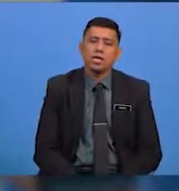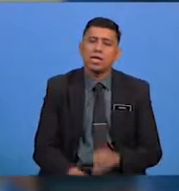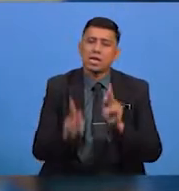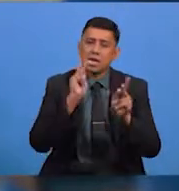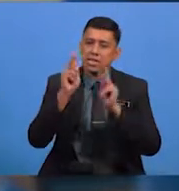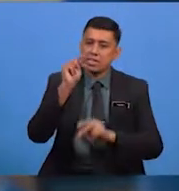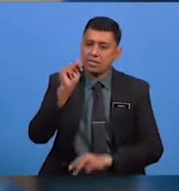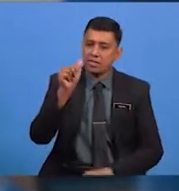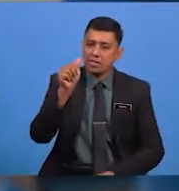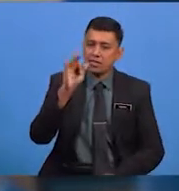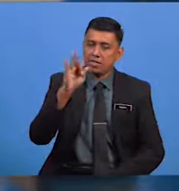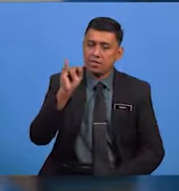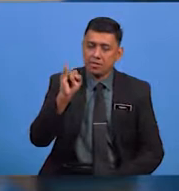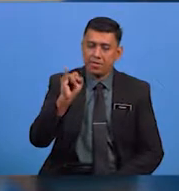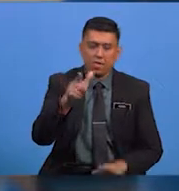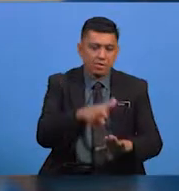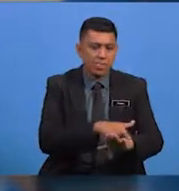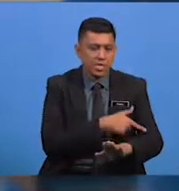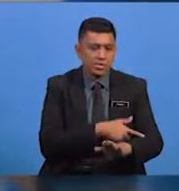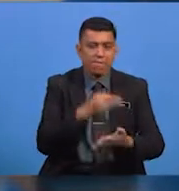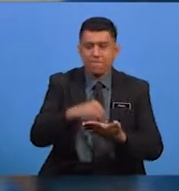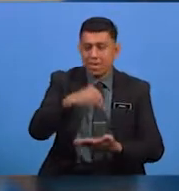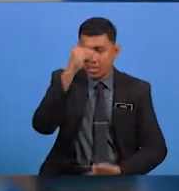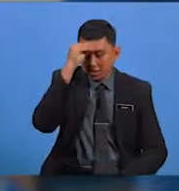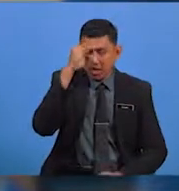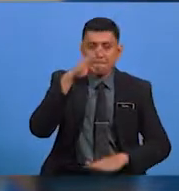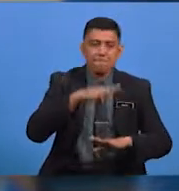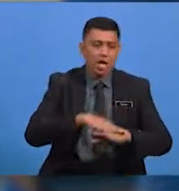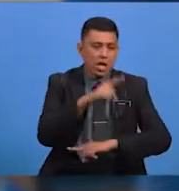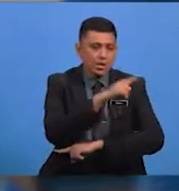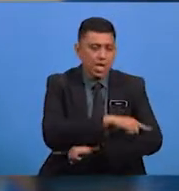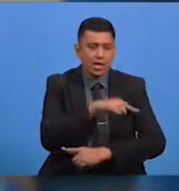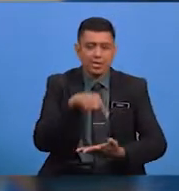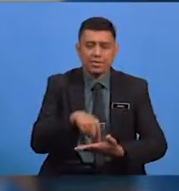nafi sepanjang pembelajaran pada hari ini.